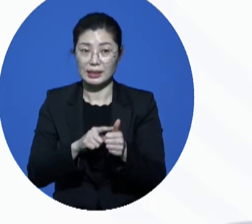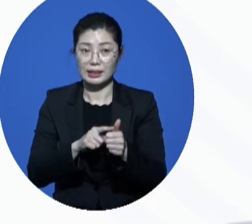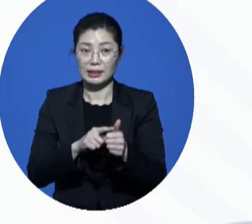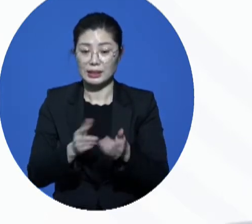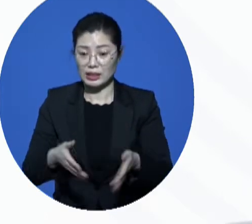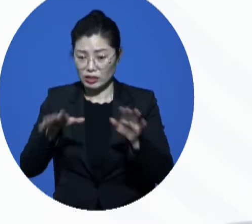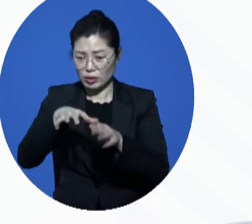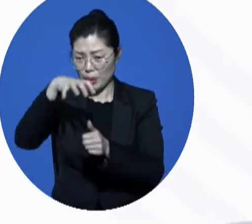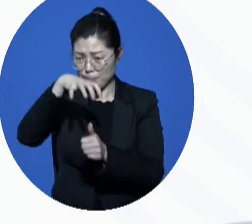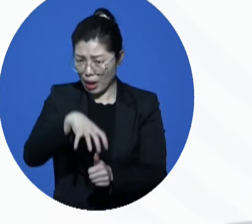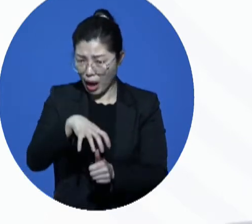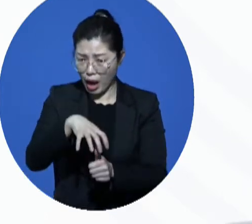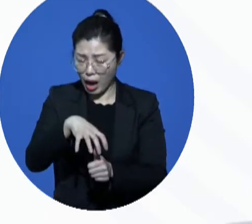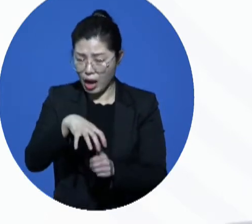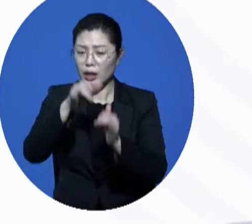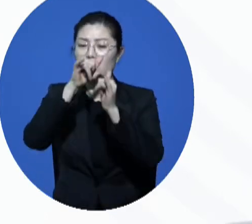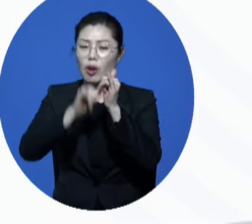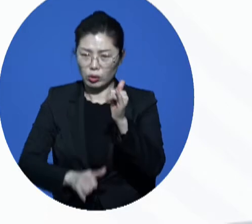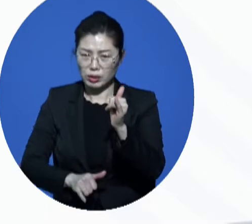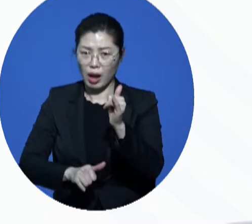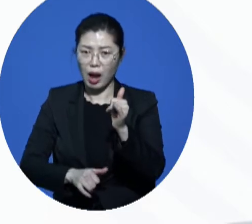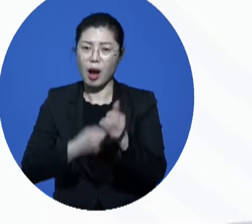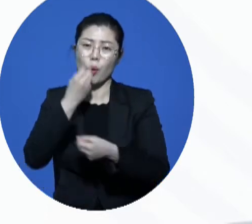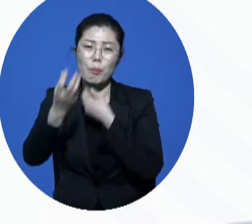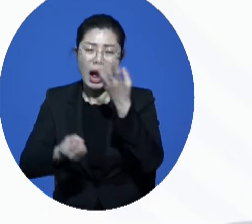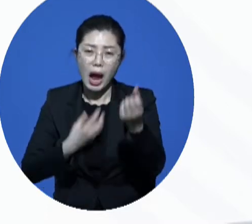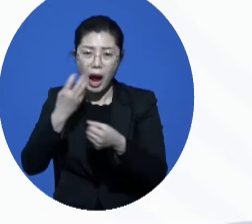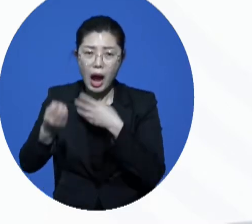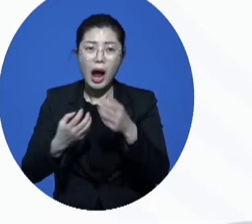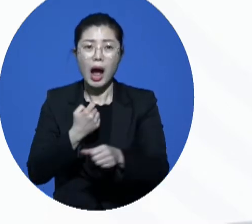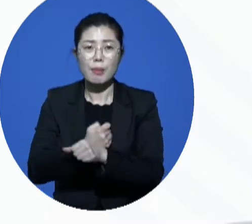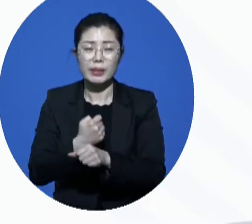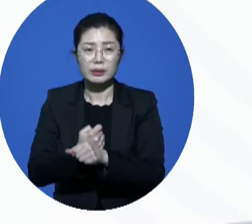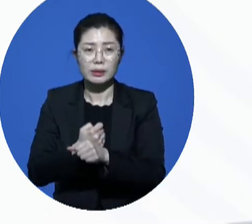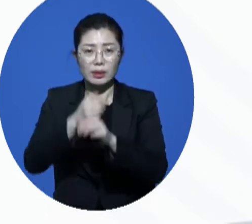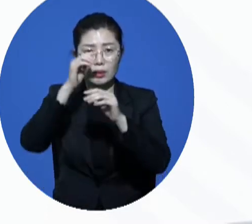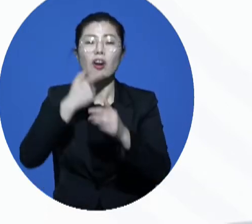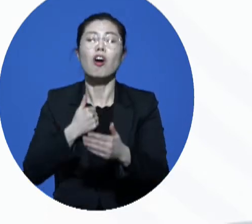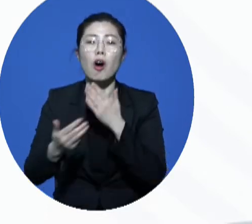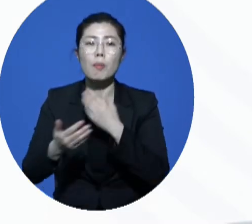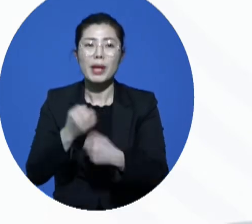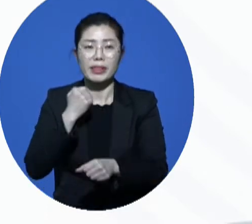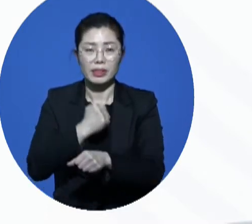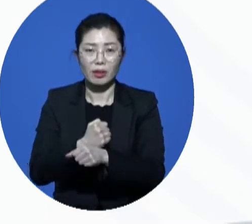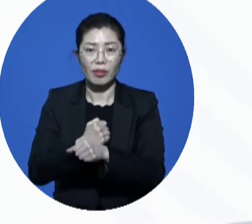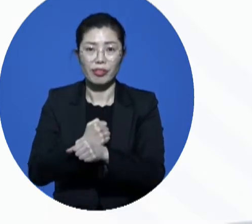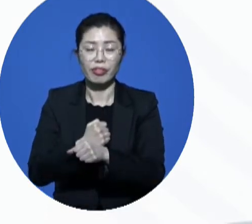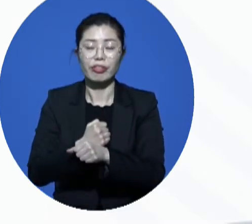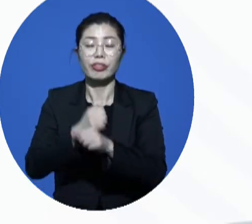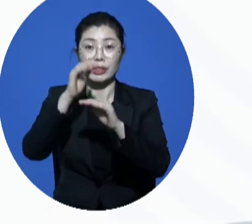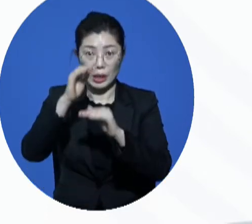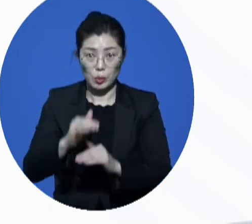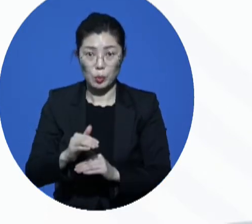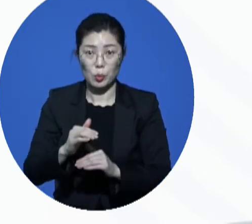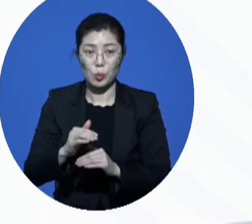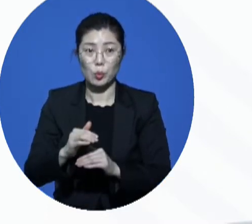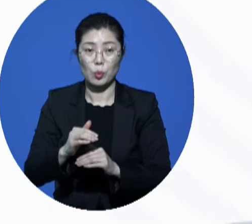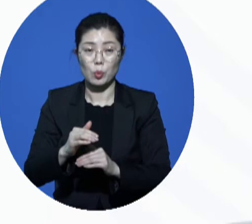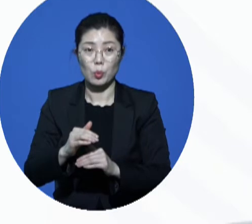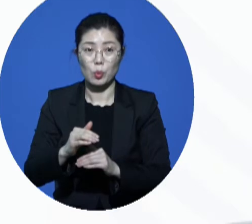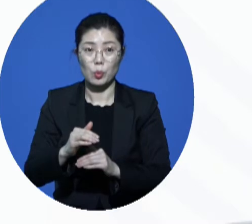당사자가 시설에 감금되어 있던 이 역사를 폭로하면서 어떤 차별과 불평등을 경험했는 맞선 싸움이면서